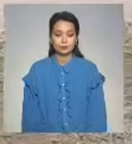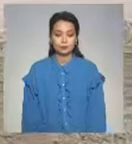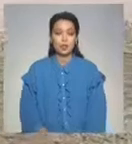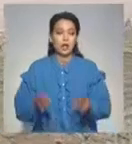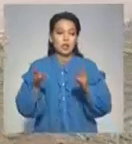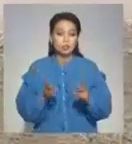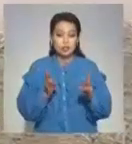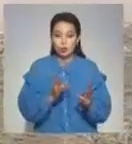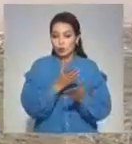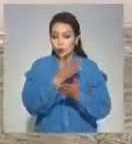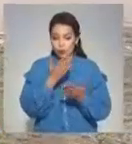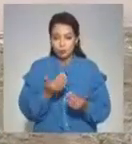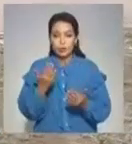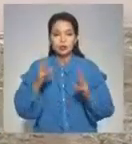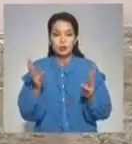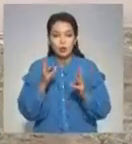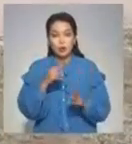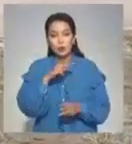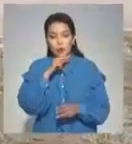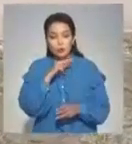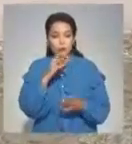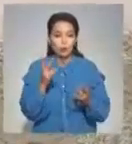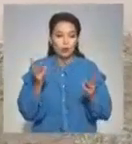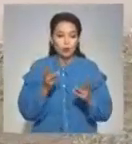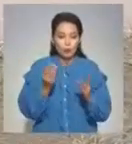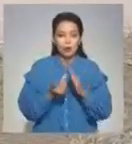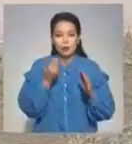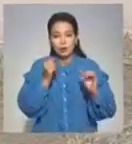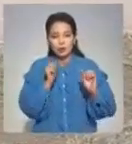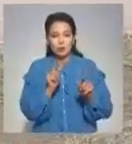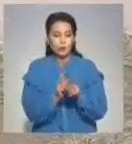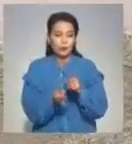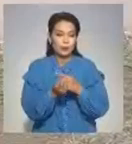Зардап шеккендер жоқ. Отпен абайсыз болудан өрт шықты деген алдын ала болжам бар.